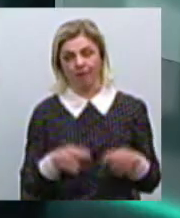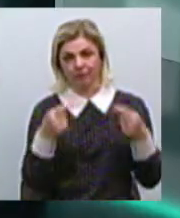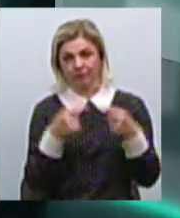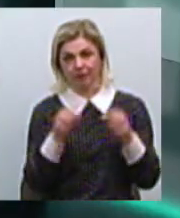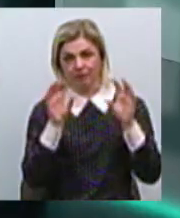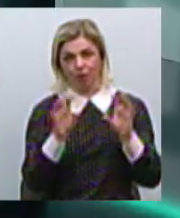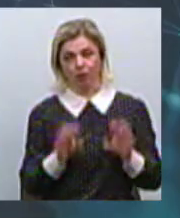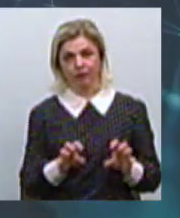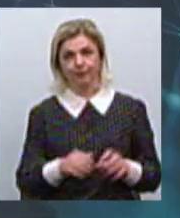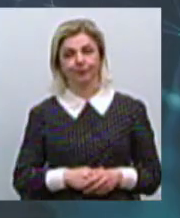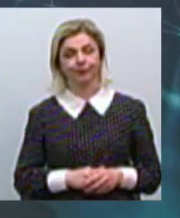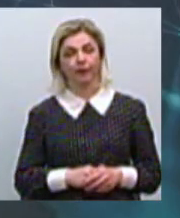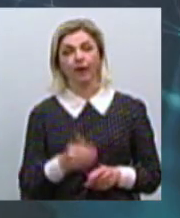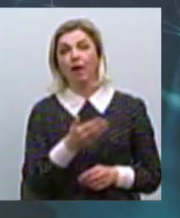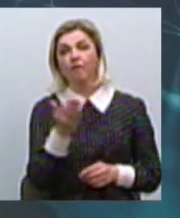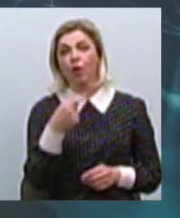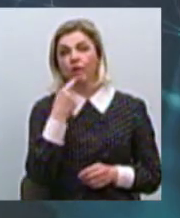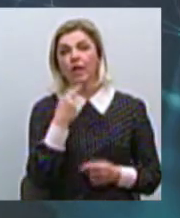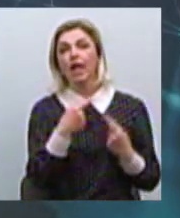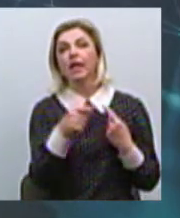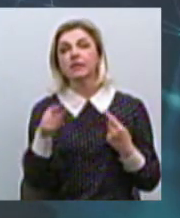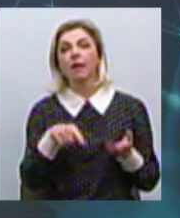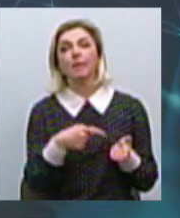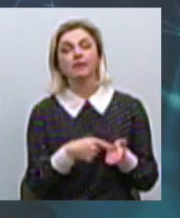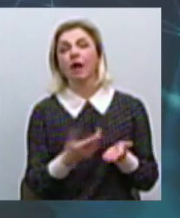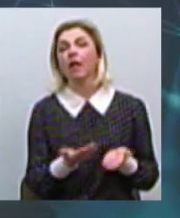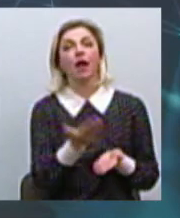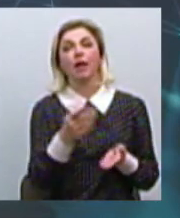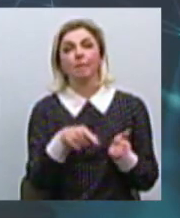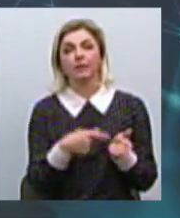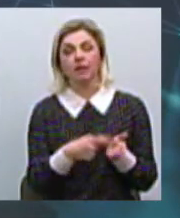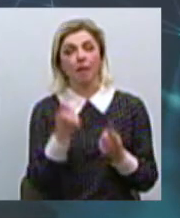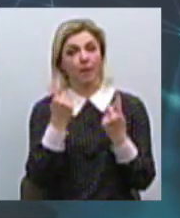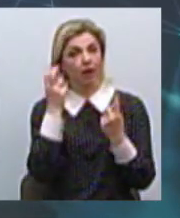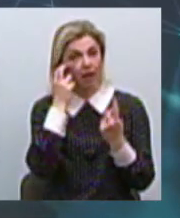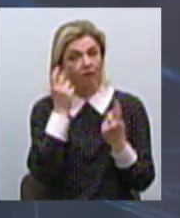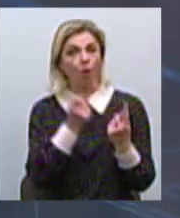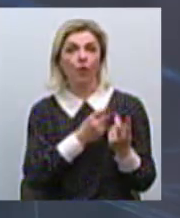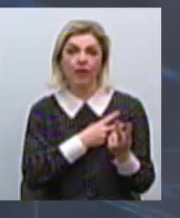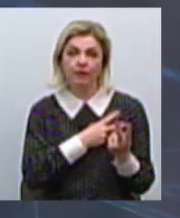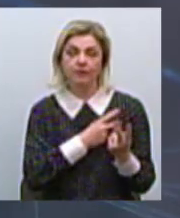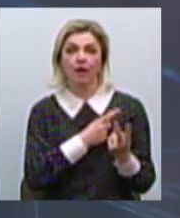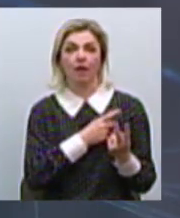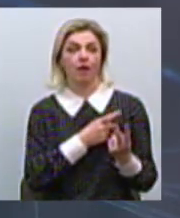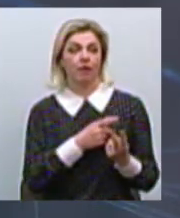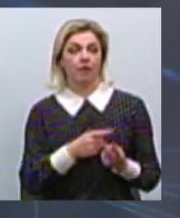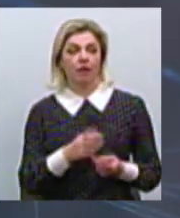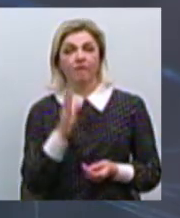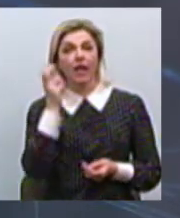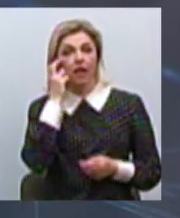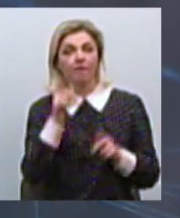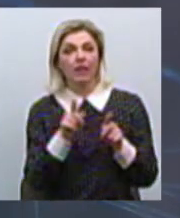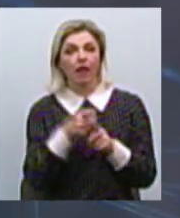законодавством. Ви говорите про що в різних містах, а в яких саме містах? Це насамперед Київ, Одеса, в Києві такі